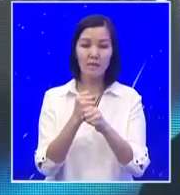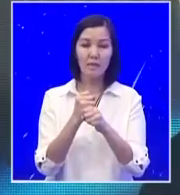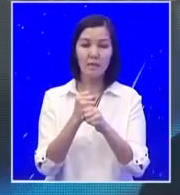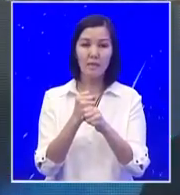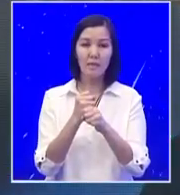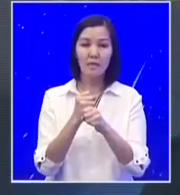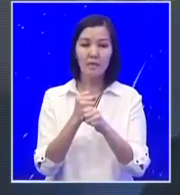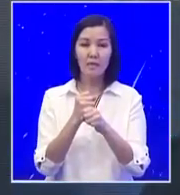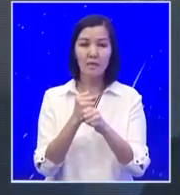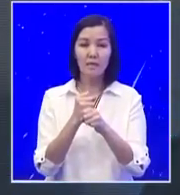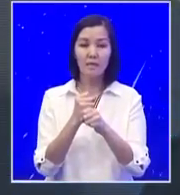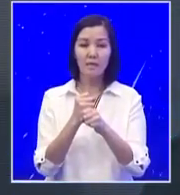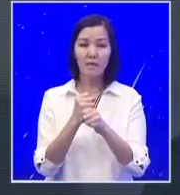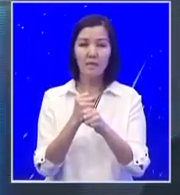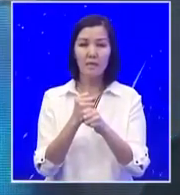жұмысқа